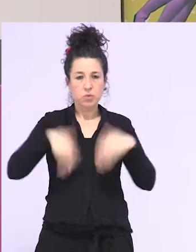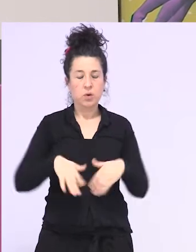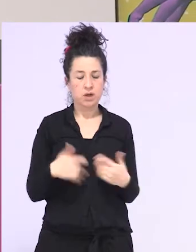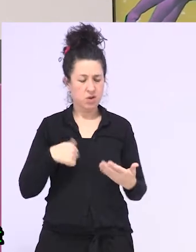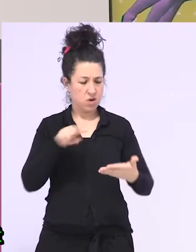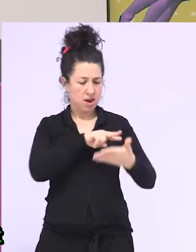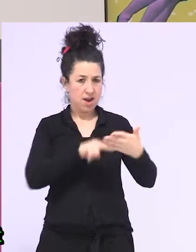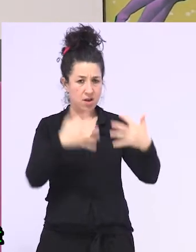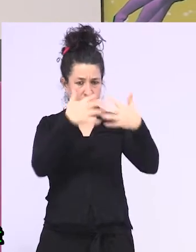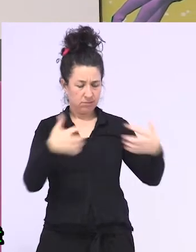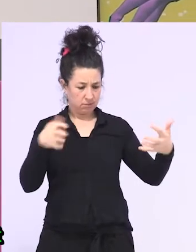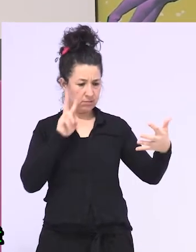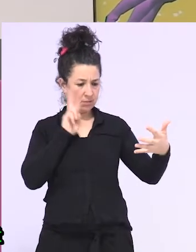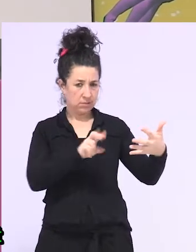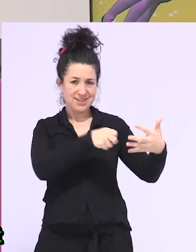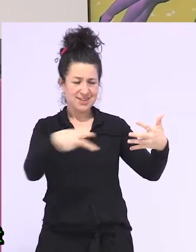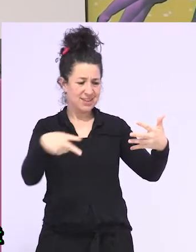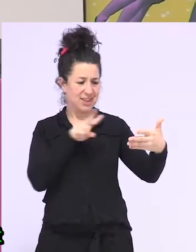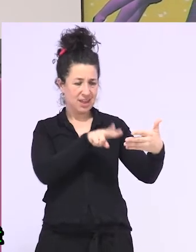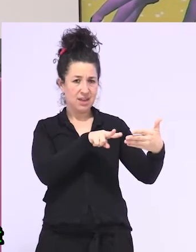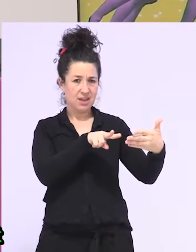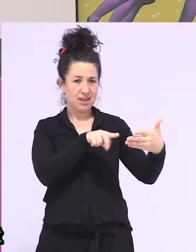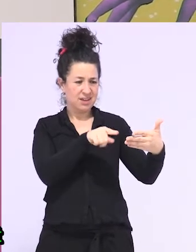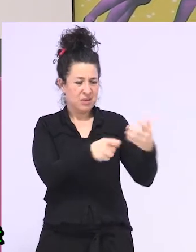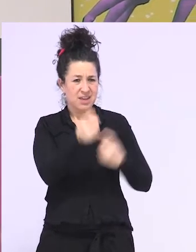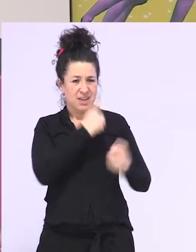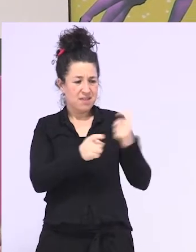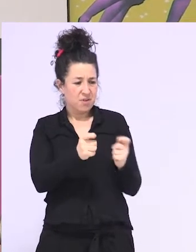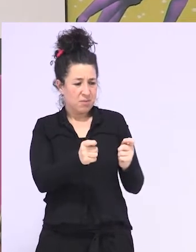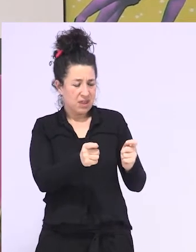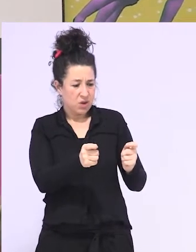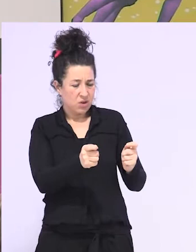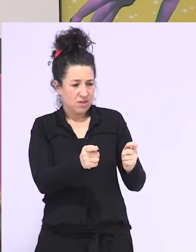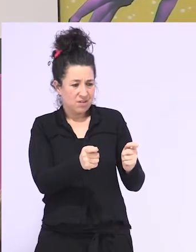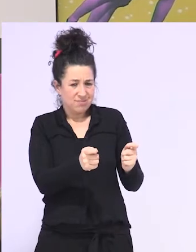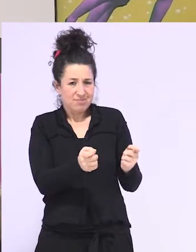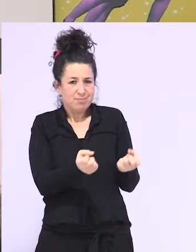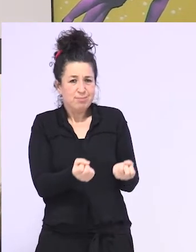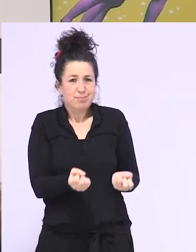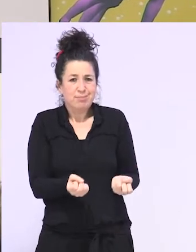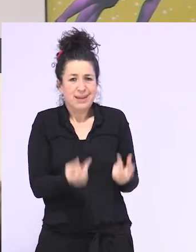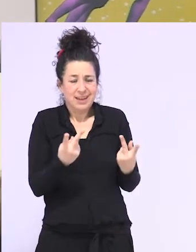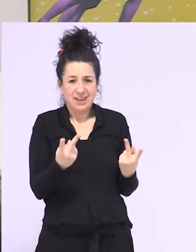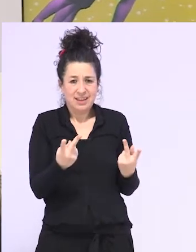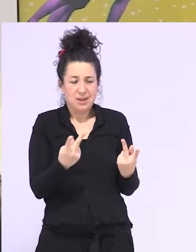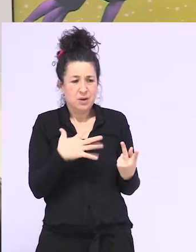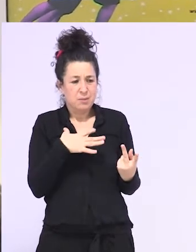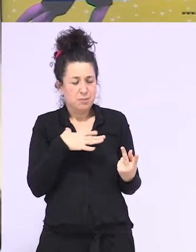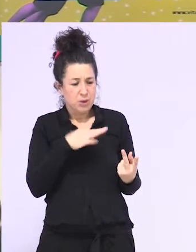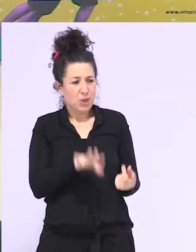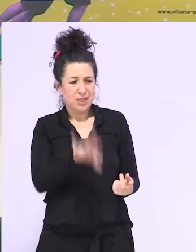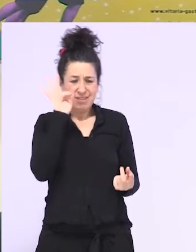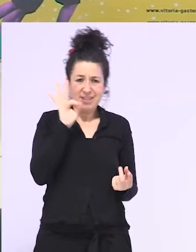sententzia horretan, eta pentsatzen dut. Niri informazio honek zertarako balio dit eraso izan den erabakitzeko.